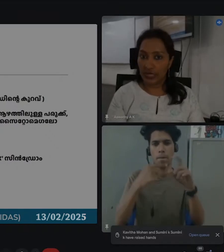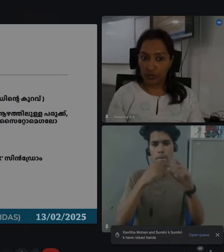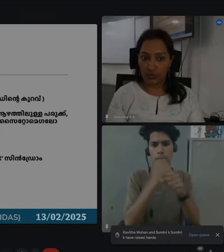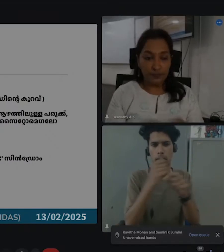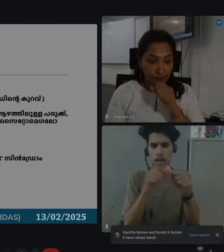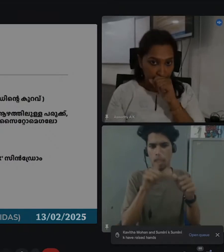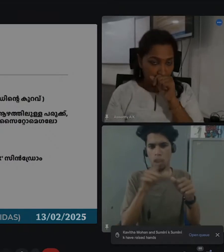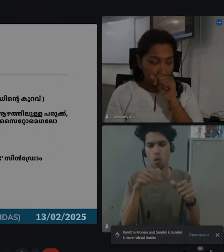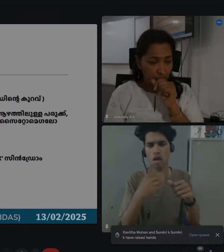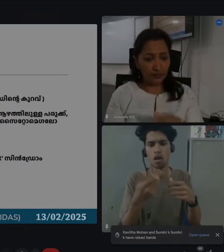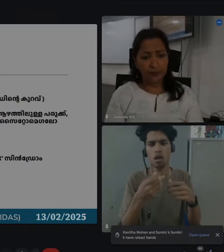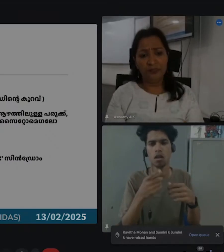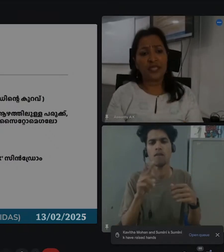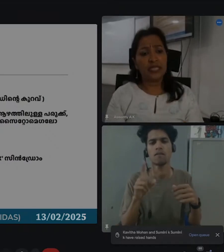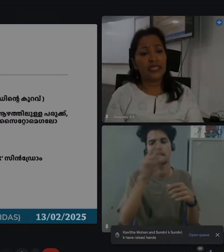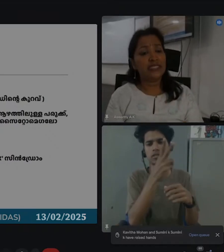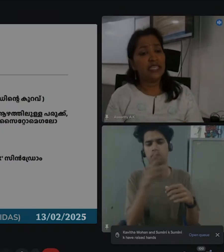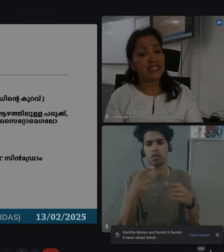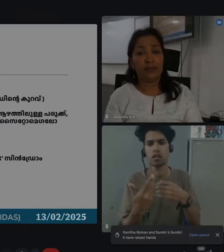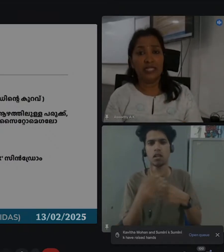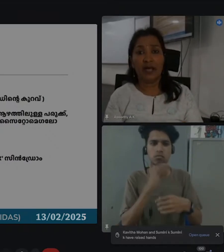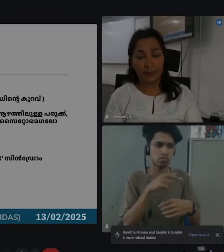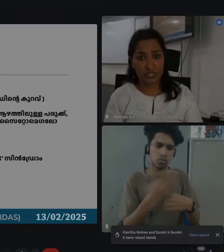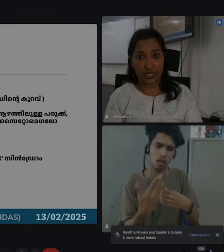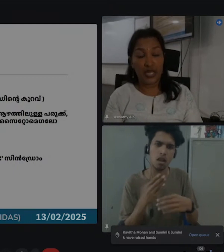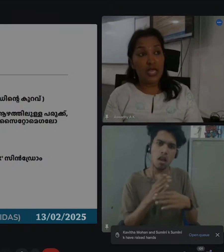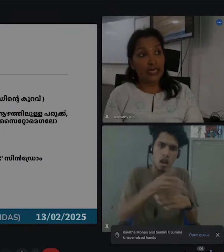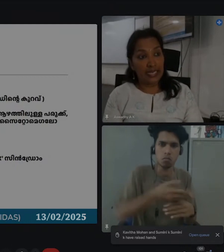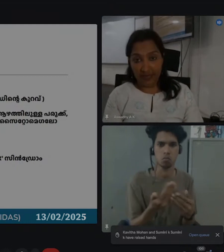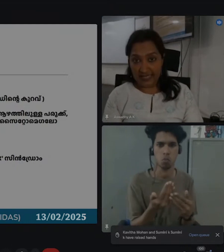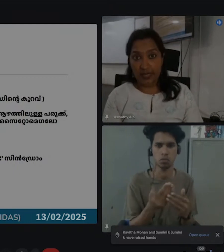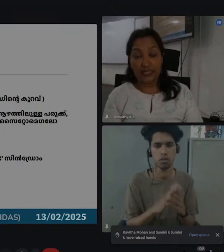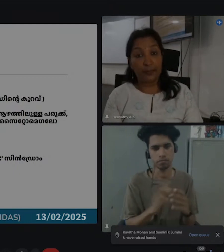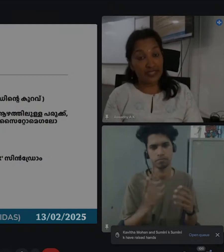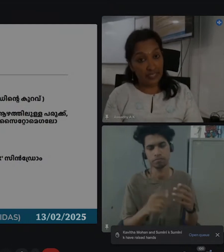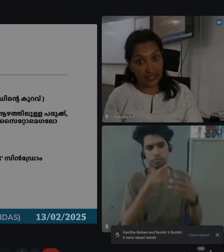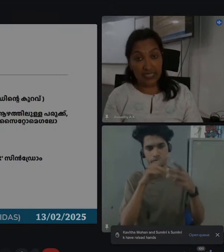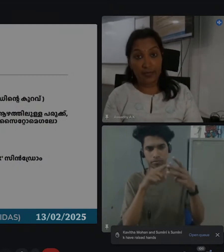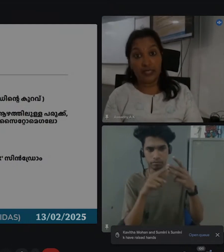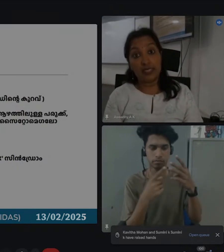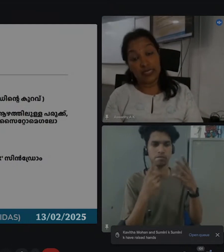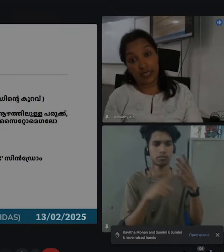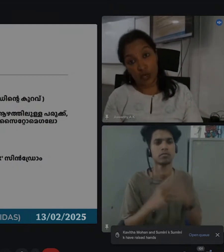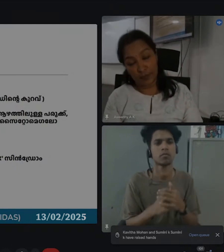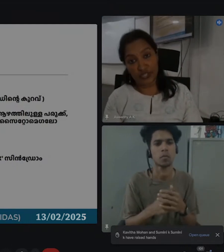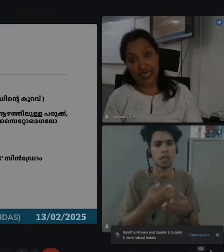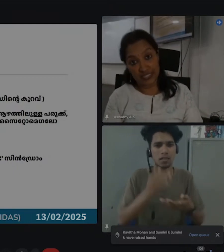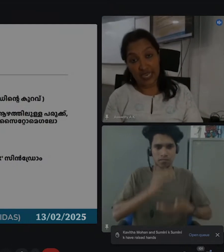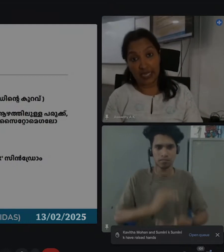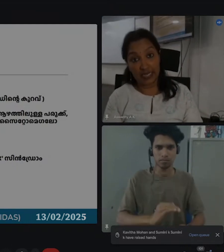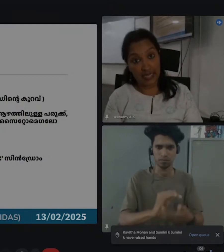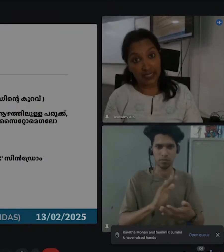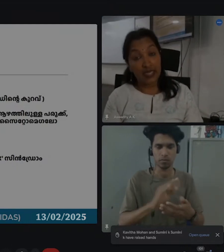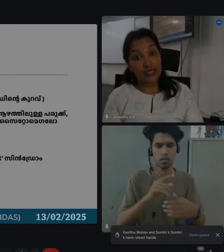ബുദ്ധിമുട്ടുകൾ ഉണ്ടാകുന്നു. ഇനി ജനന സംബന്ധമായ പ്രശ്നങ്ങൾ, ഡെലിവറി സമയത്ത്, പ്രസവിക്കുന്ന സമയത്ത് ഓപ്പറേഷൻ